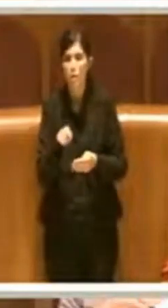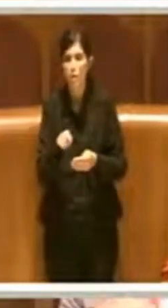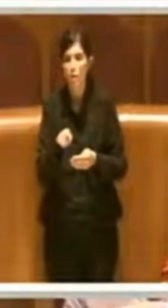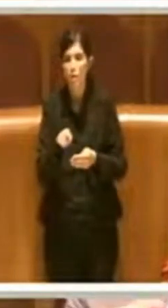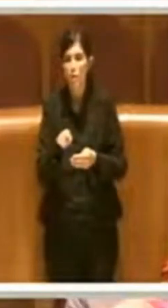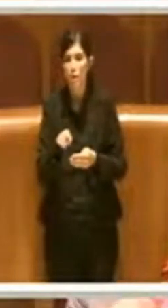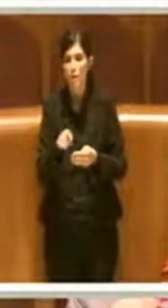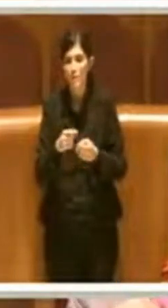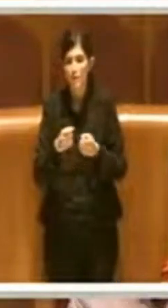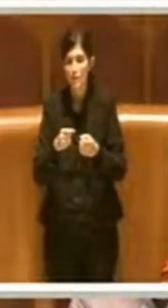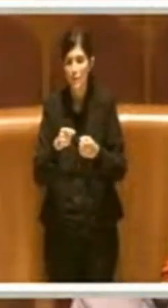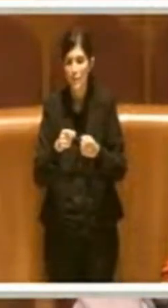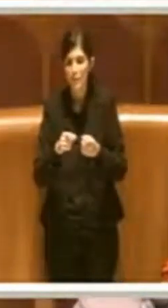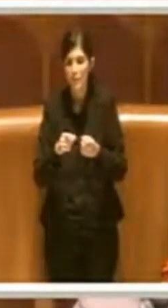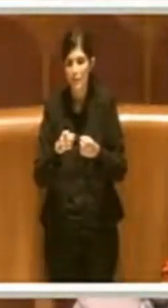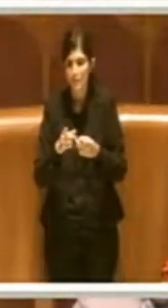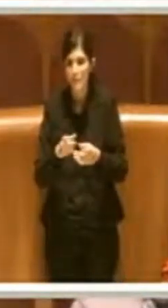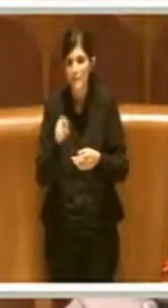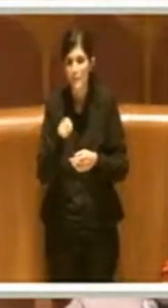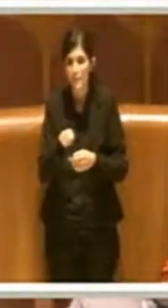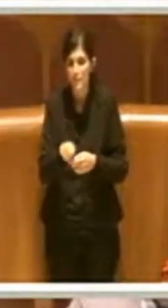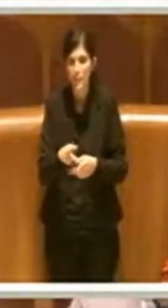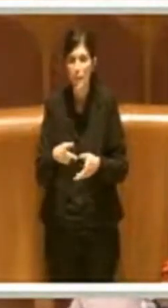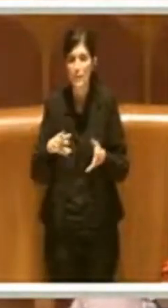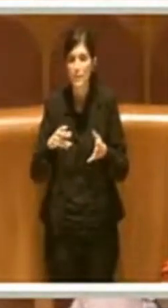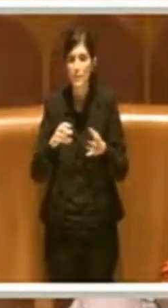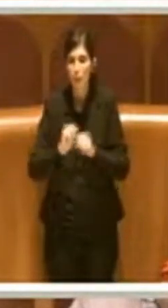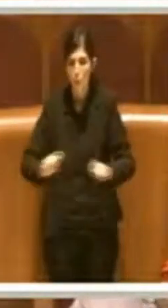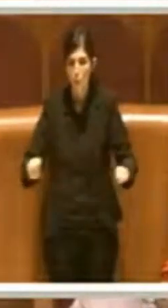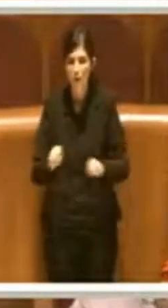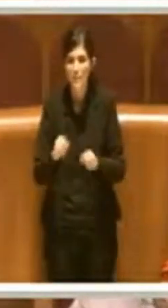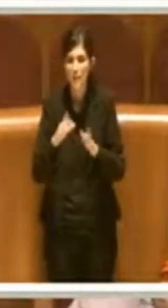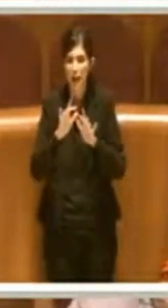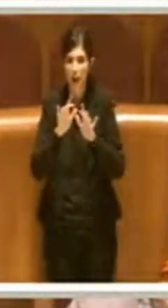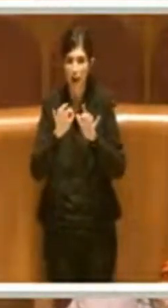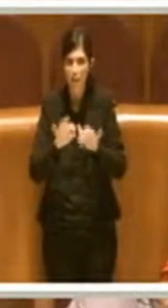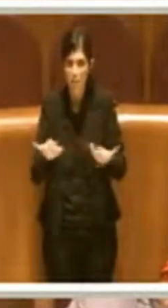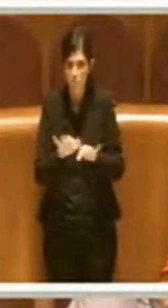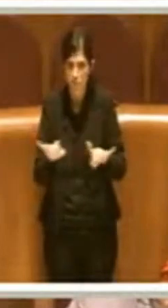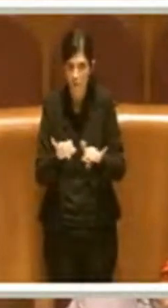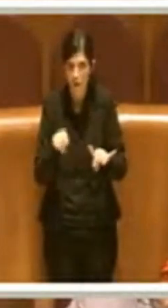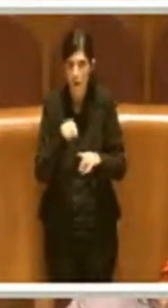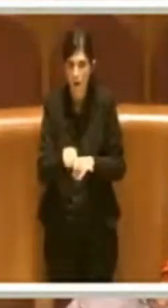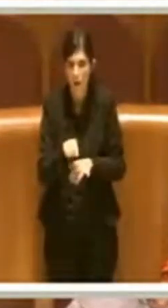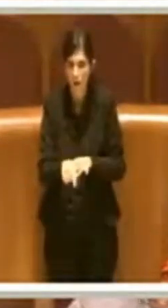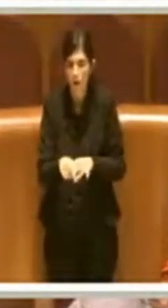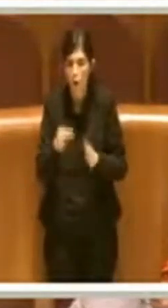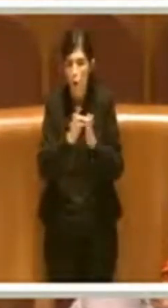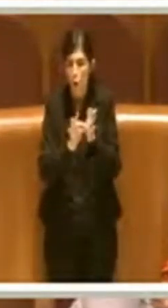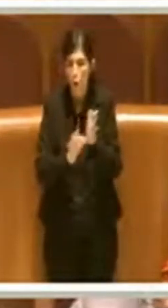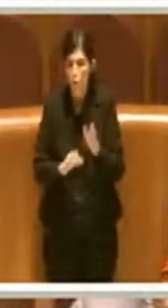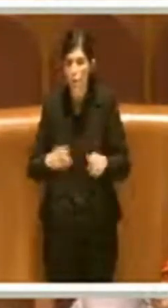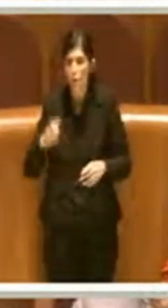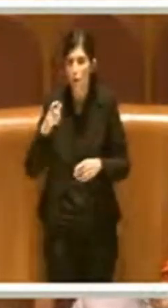che stiamo portando avanti da inizio consigliatura. Quindi il nostro voto su tutti ovviamente questi ordini del giorno sarà favorevole. Grazie.